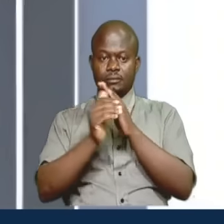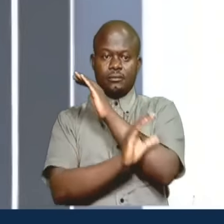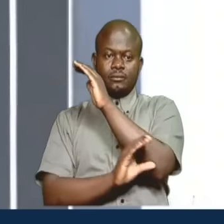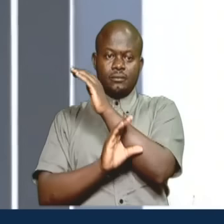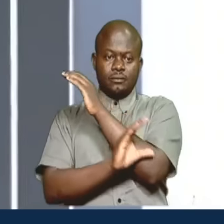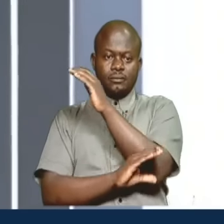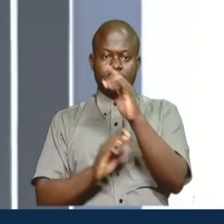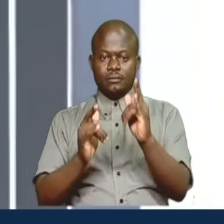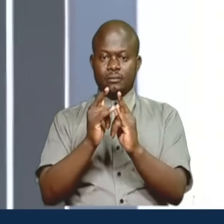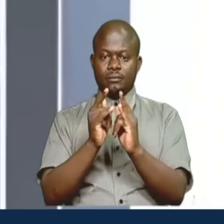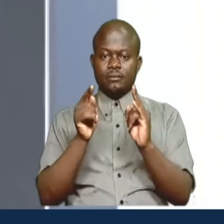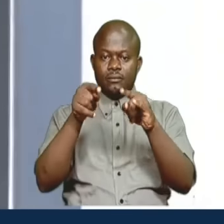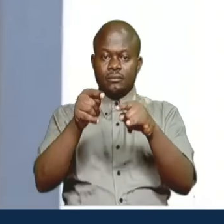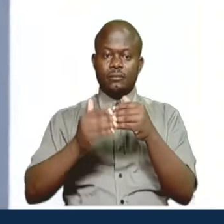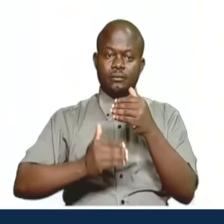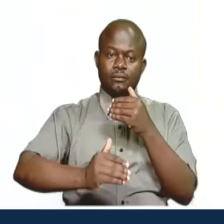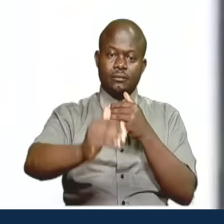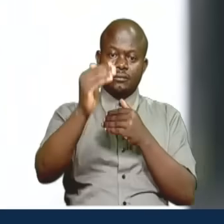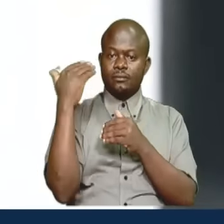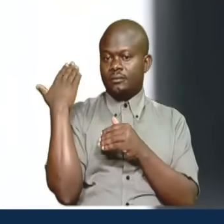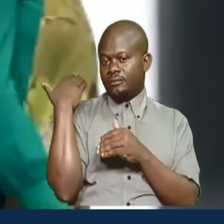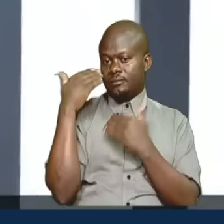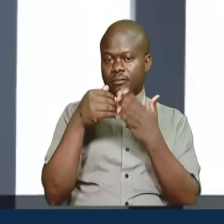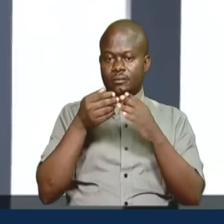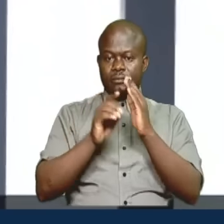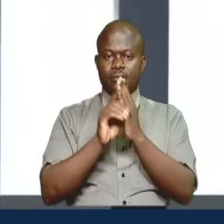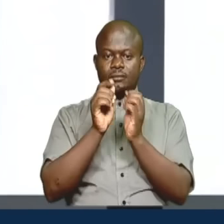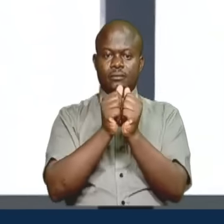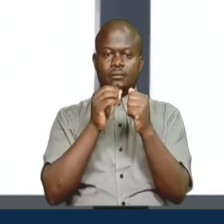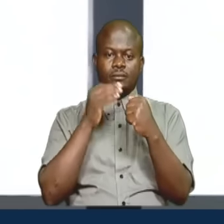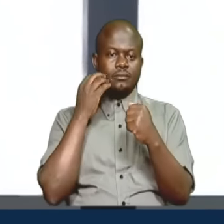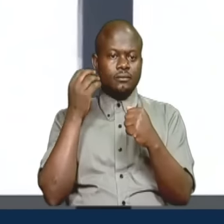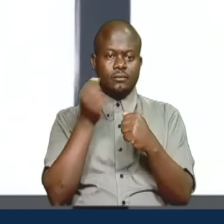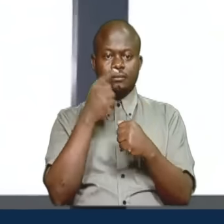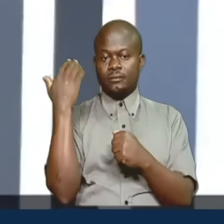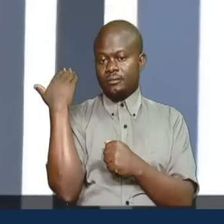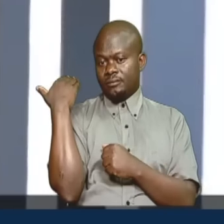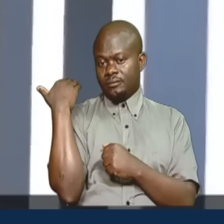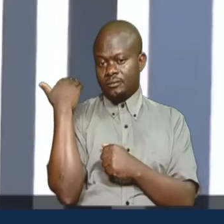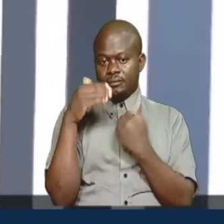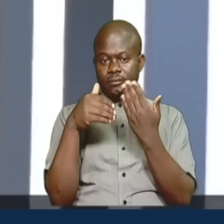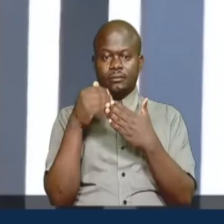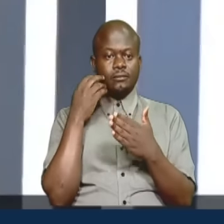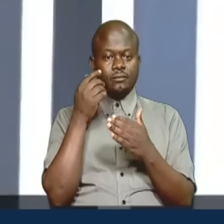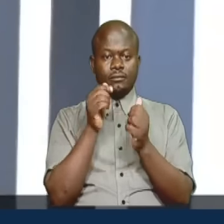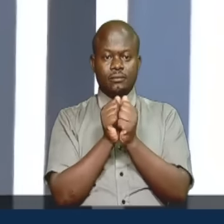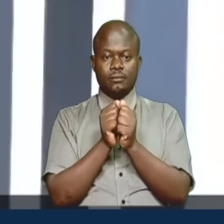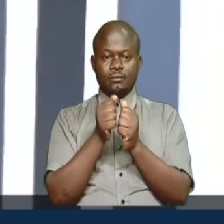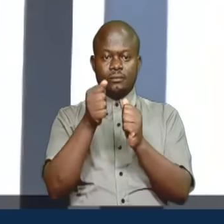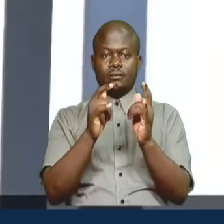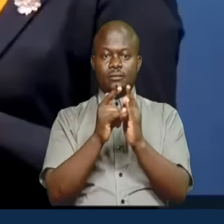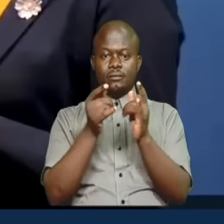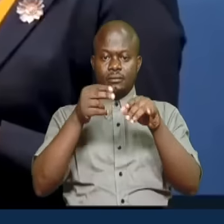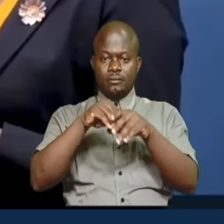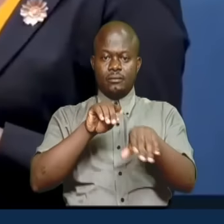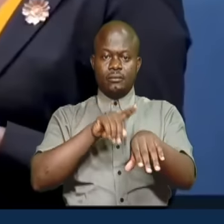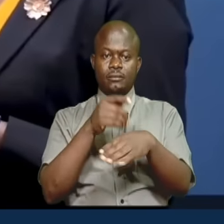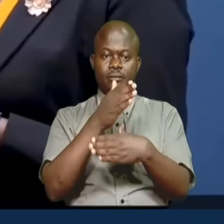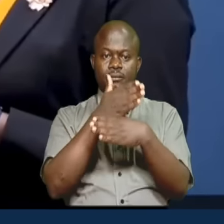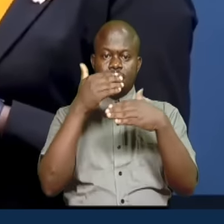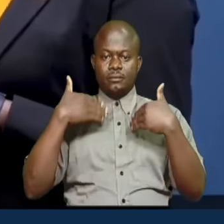Iyi nama ije ikurikira iheruka yabaye ku itariki ya 18 z'ukwezi gushize kwa 10. Iyi nama ibaye mu gihe